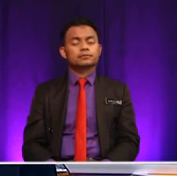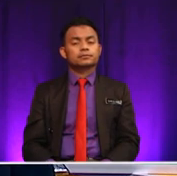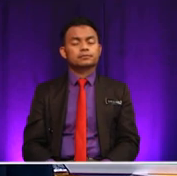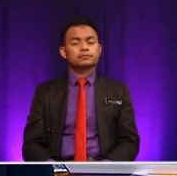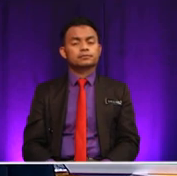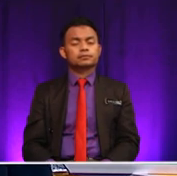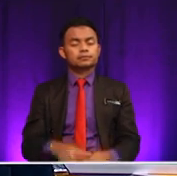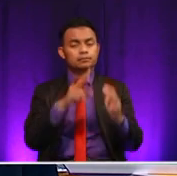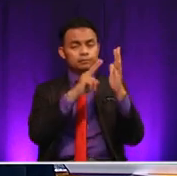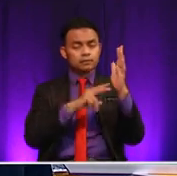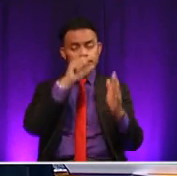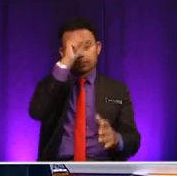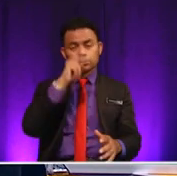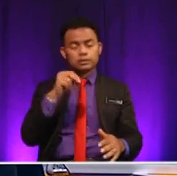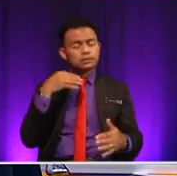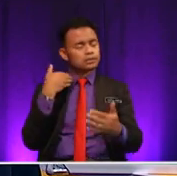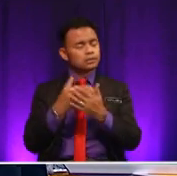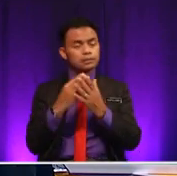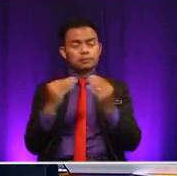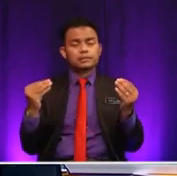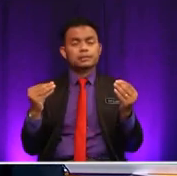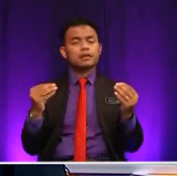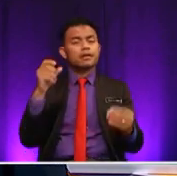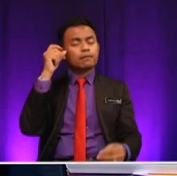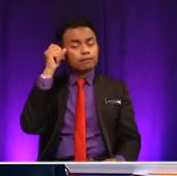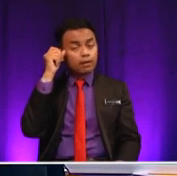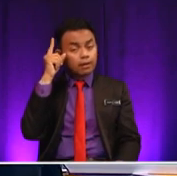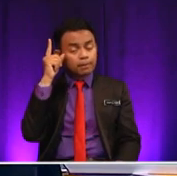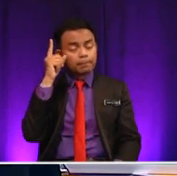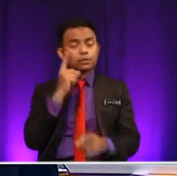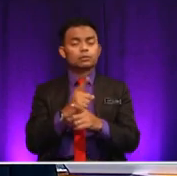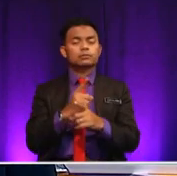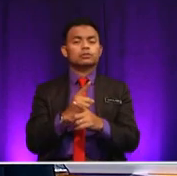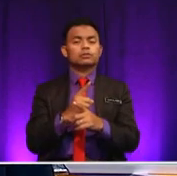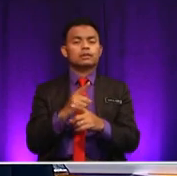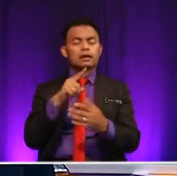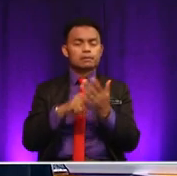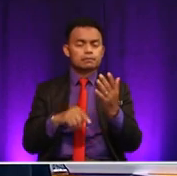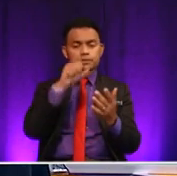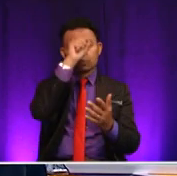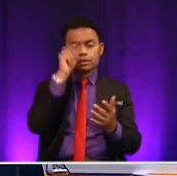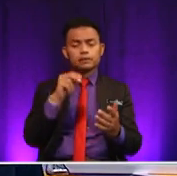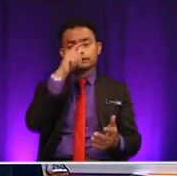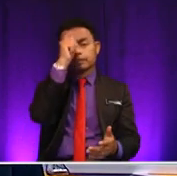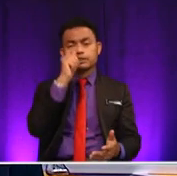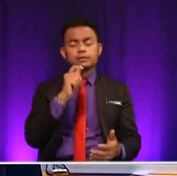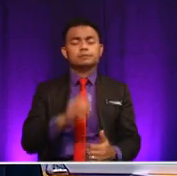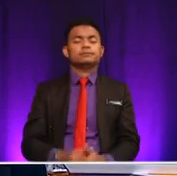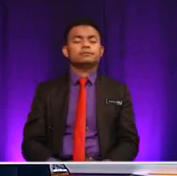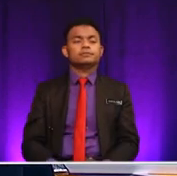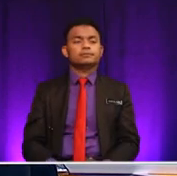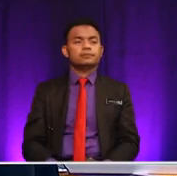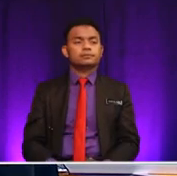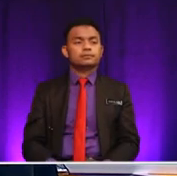dan paham kehendak soal lain sepatu jangan terlalu racing sampaikan tak paham kehendak soal lain macam tadi